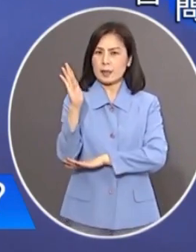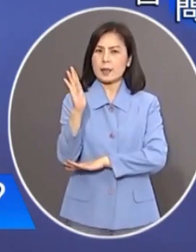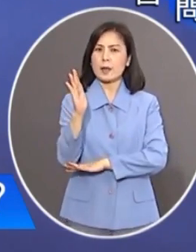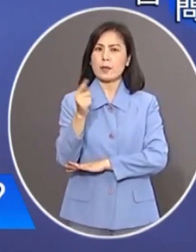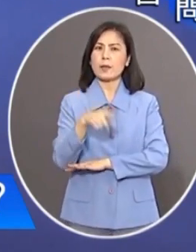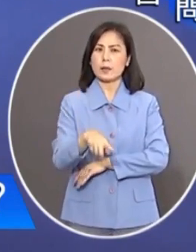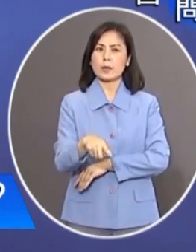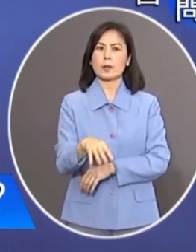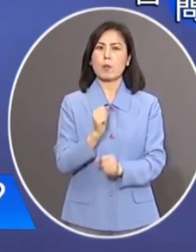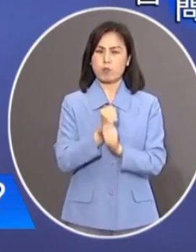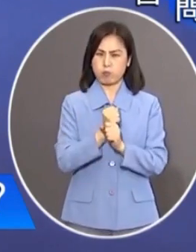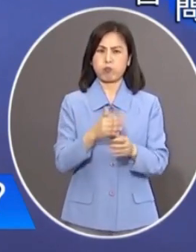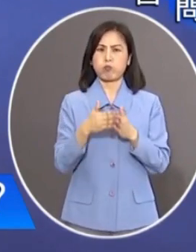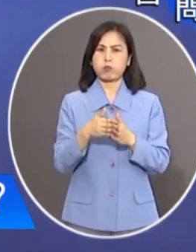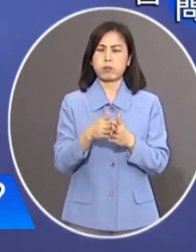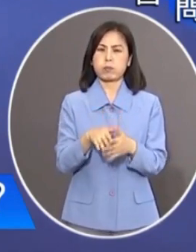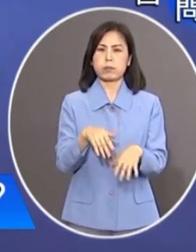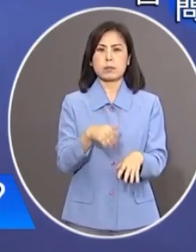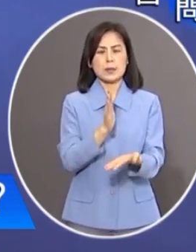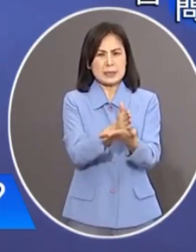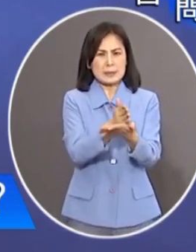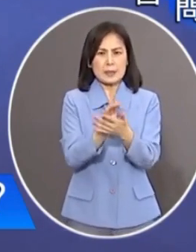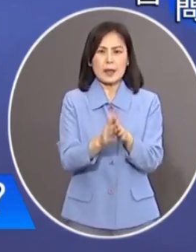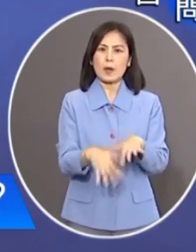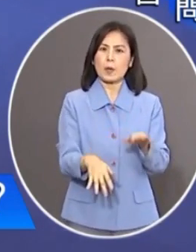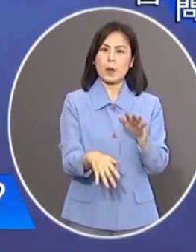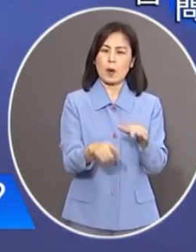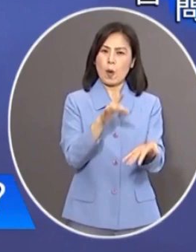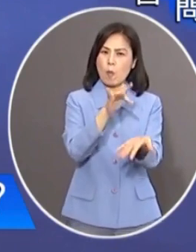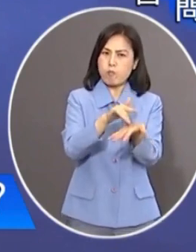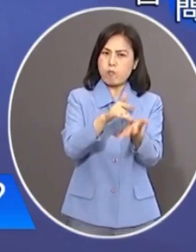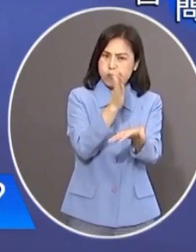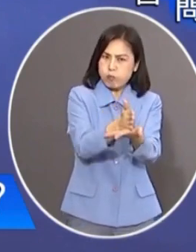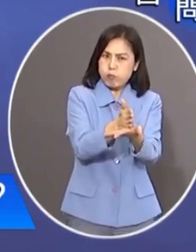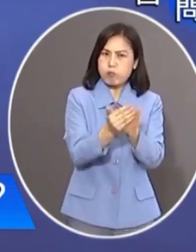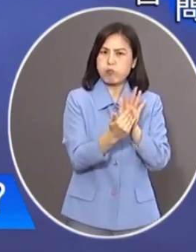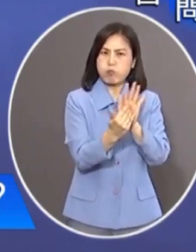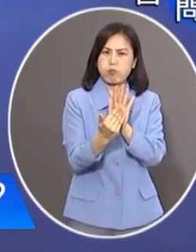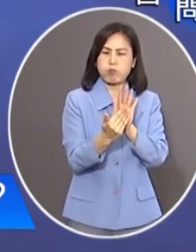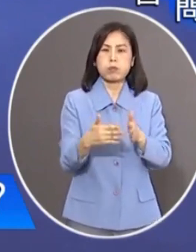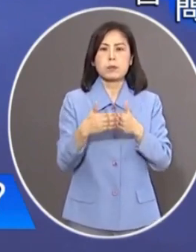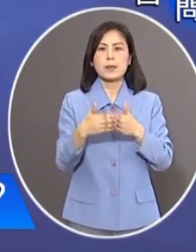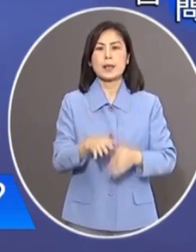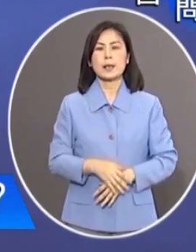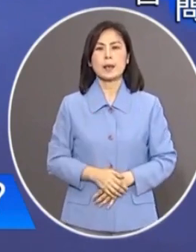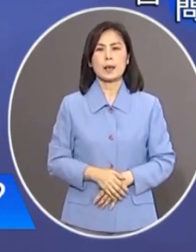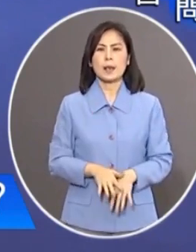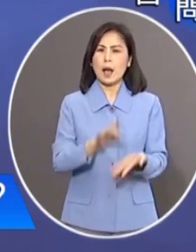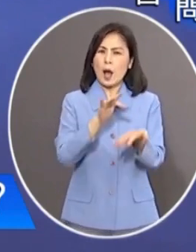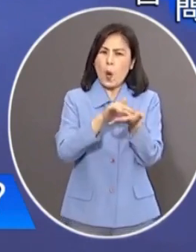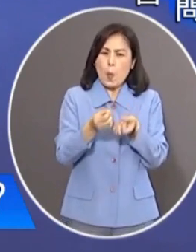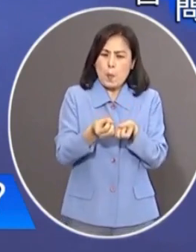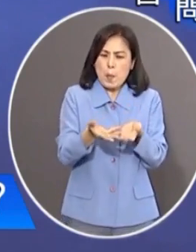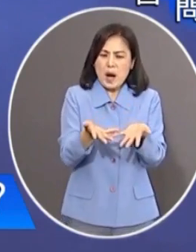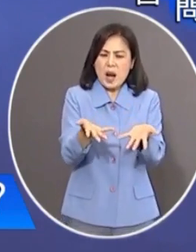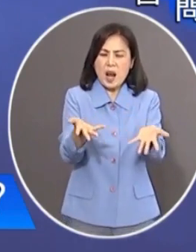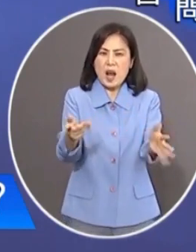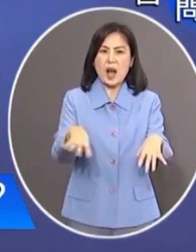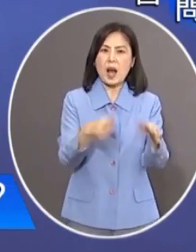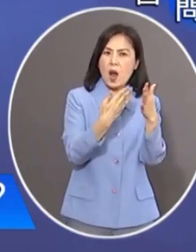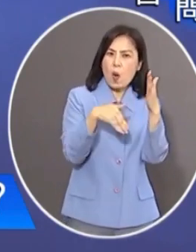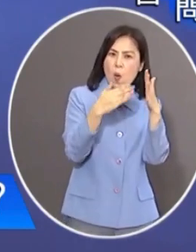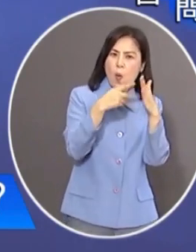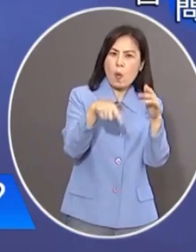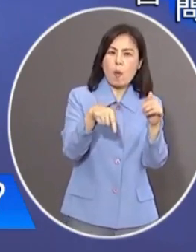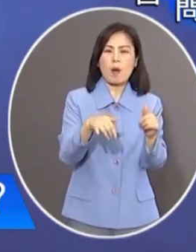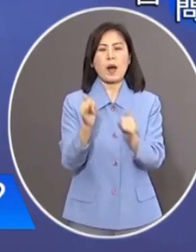为，我们一定要向毒品宣战。现在这个毒品的蔓延已经从校区、